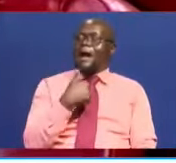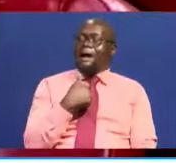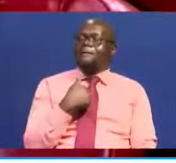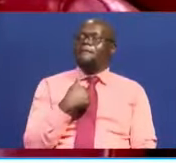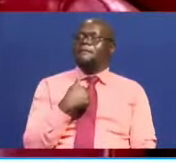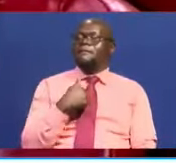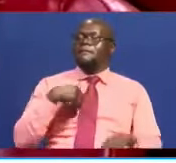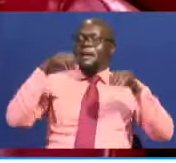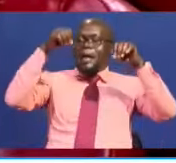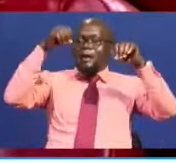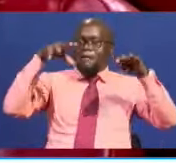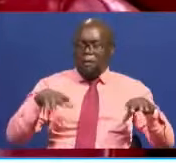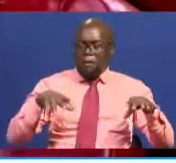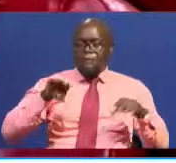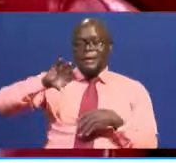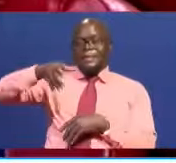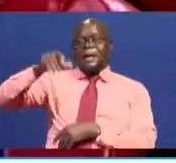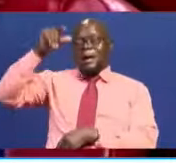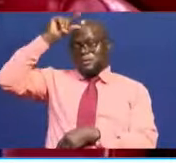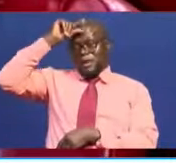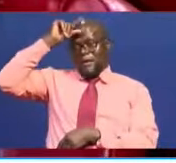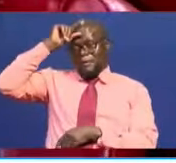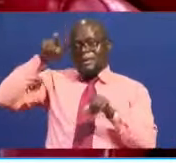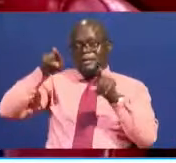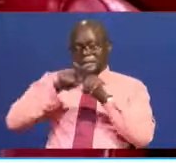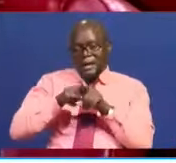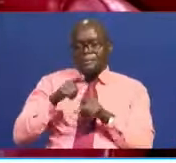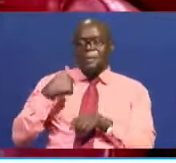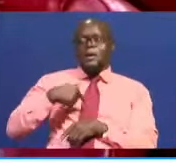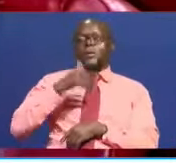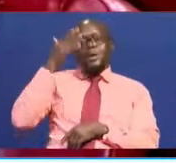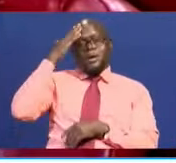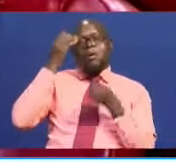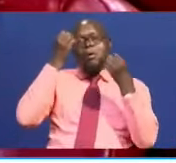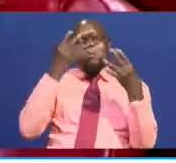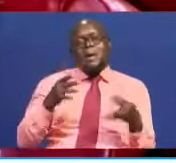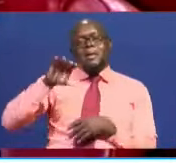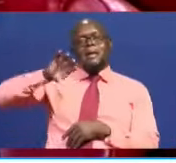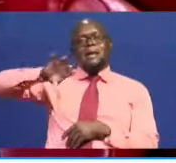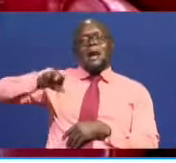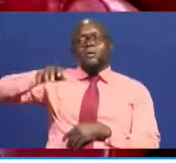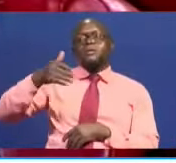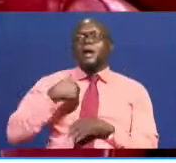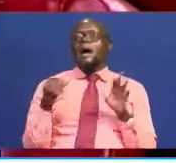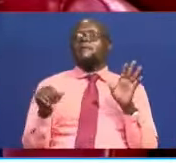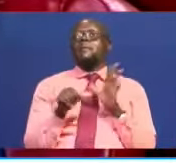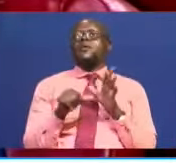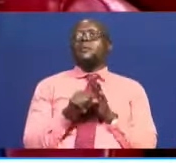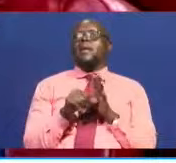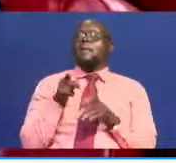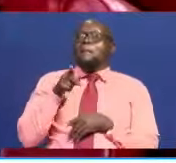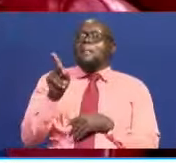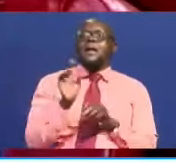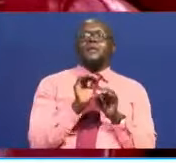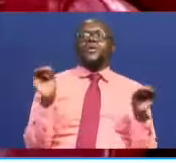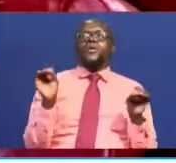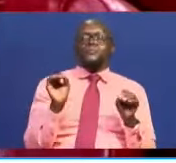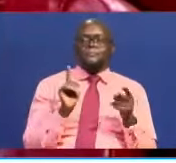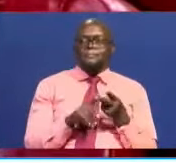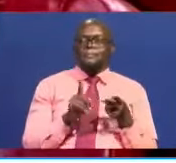katika devolved katika county government, na tunajua county nyingi siko na mambo ya deni na mambo